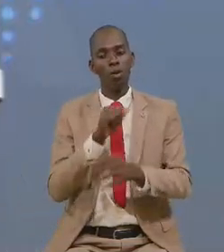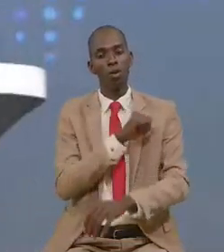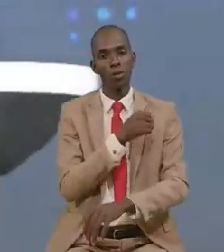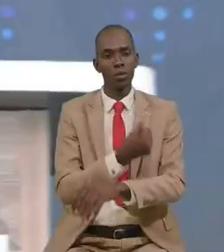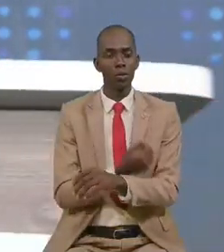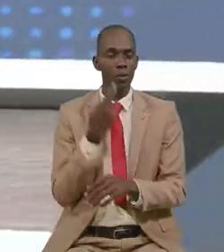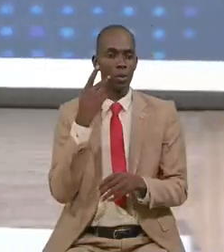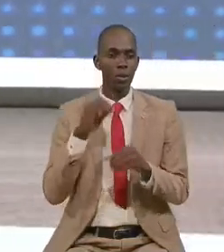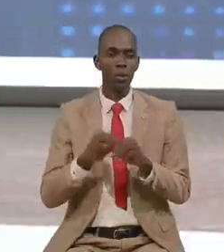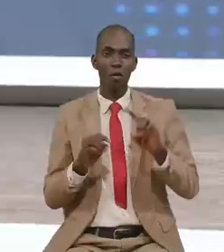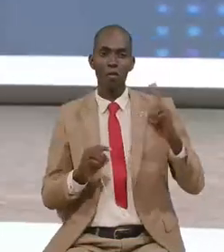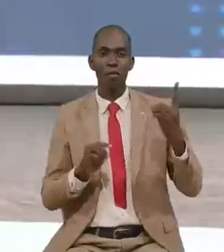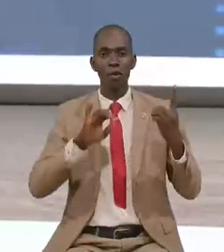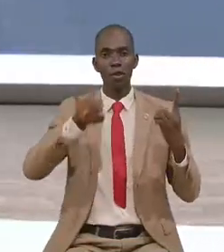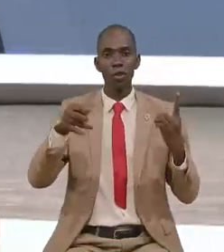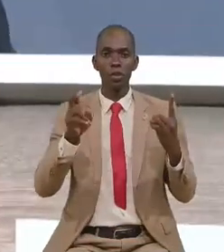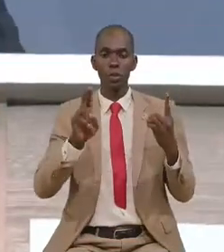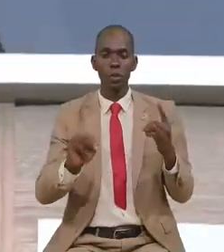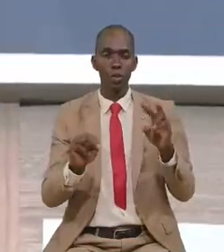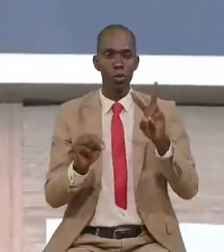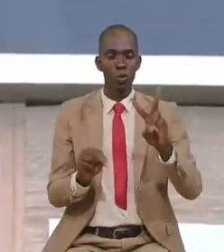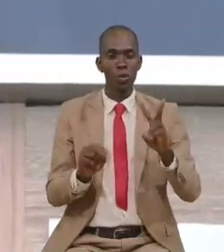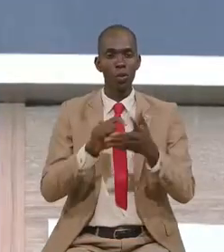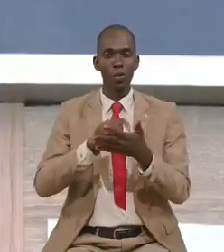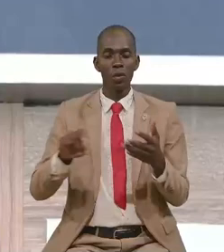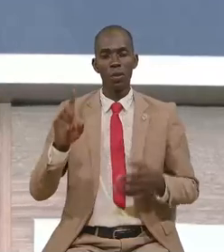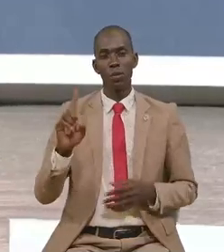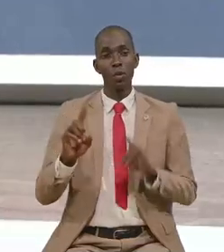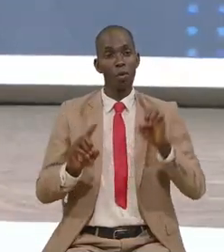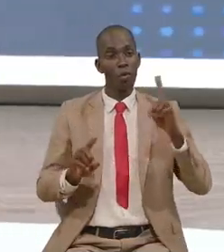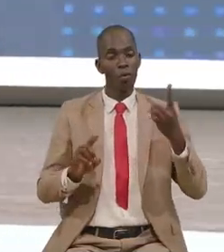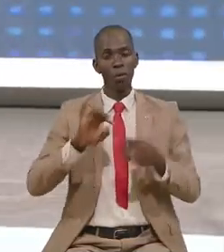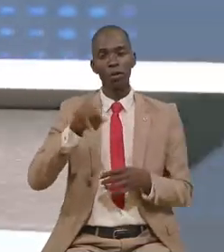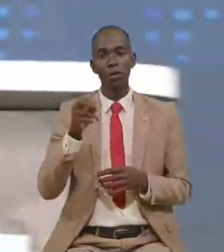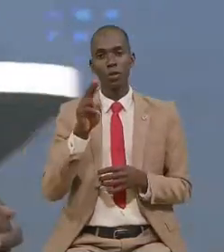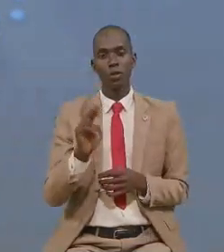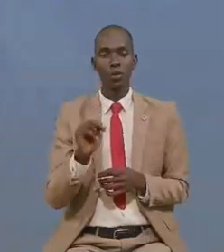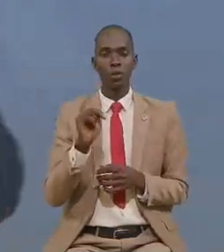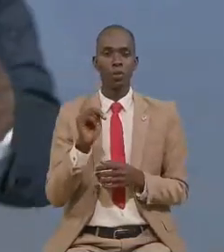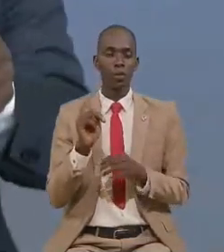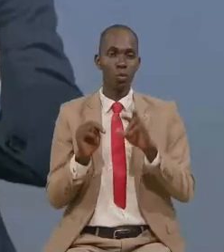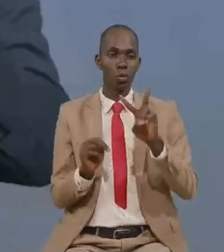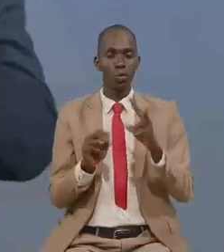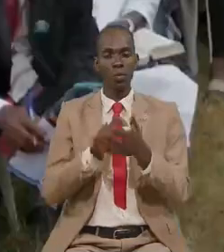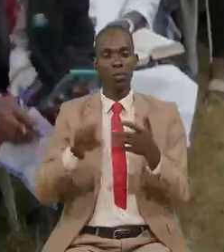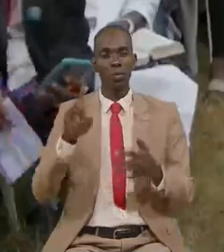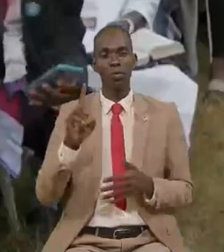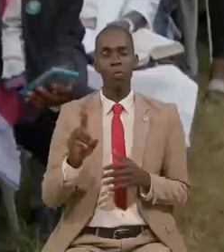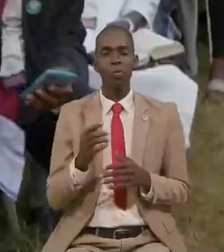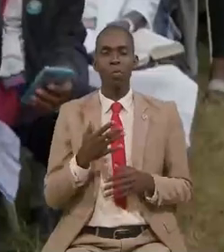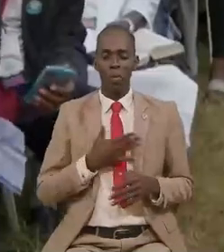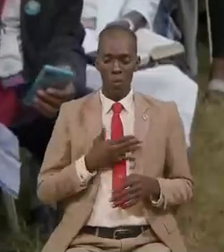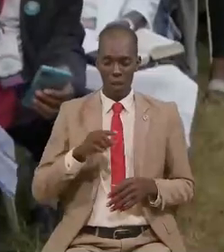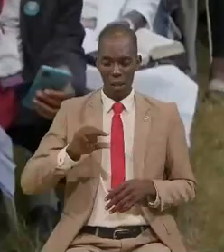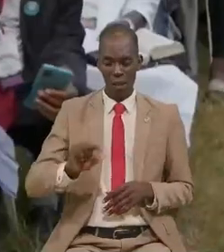1 Jean chapitre 2, verset 1. 1 Jean chapitre 2, verset 1. Mes petits